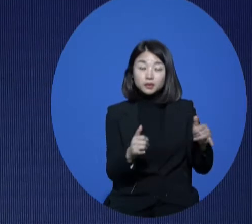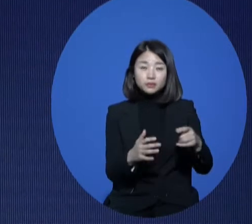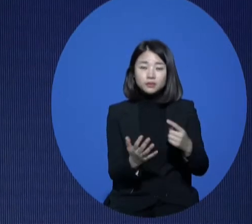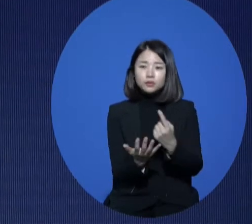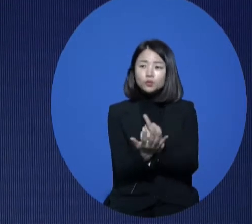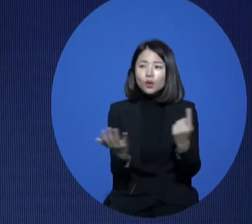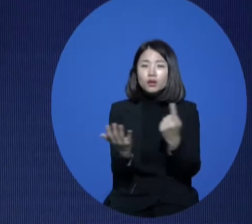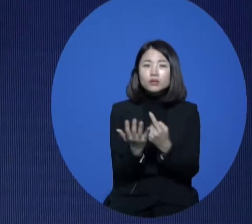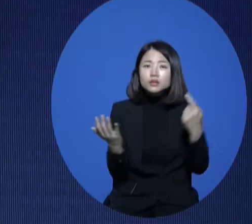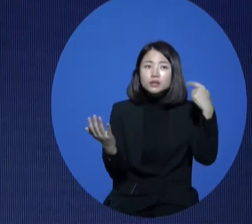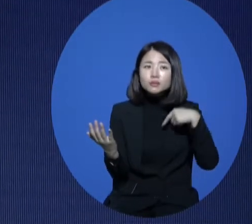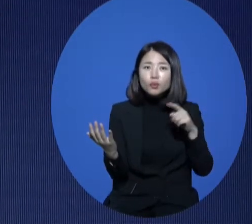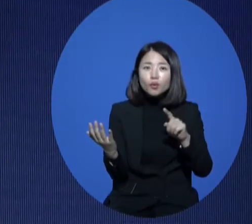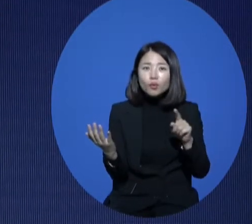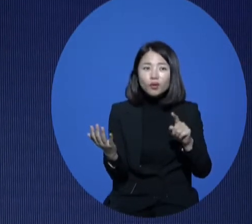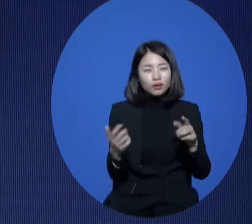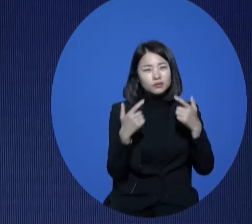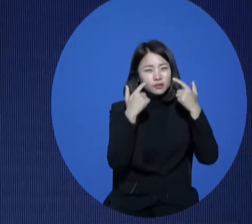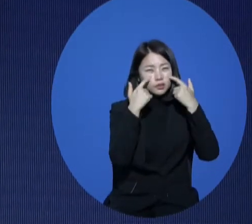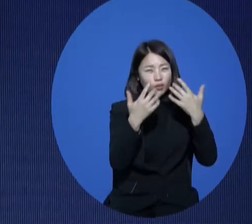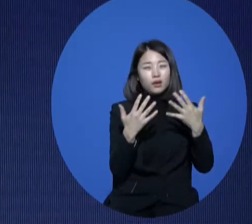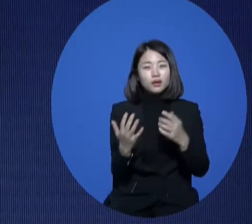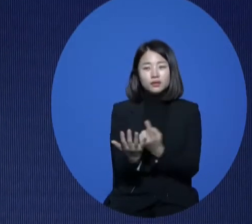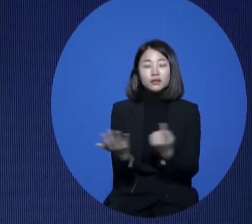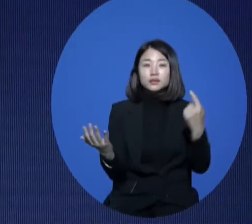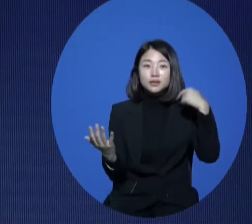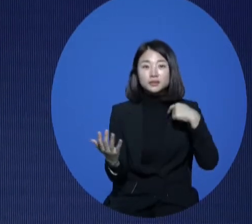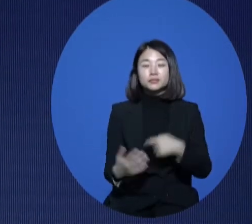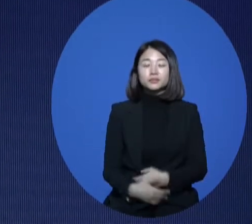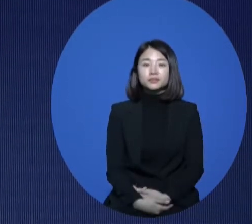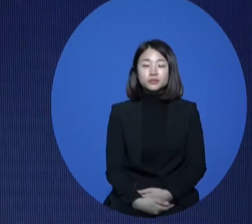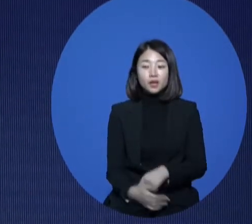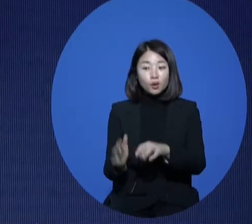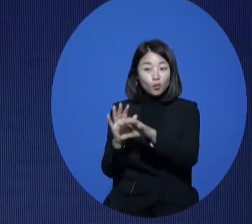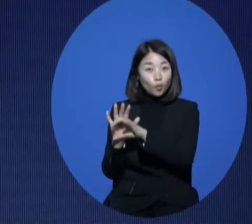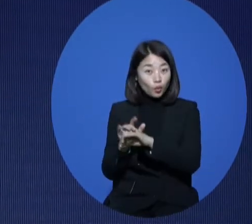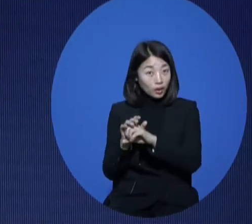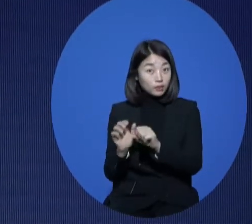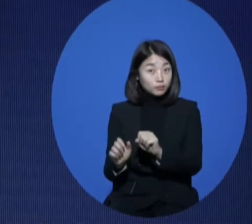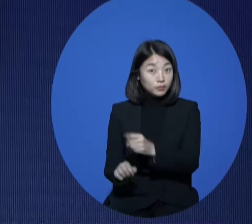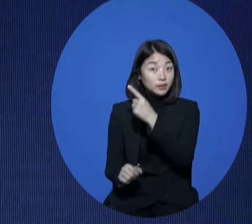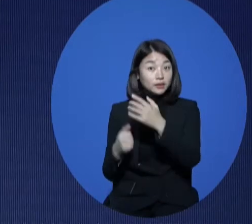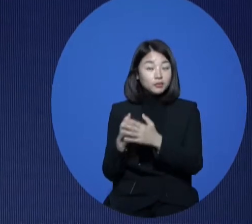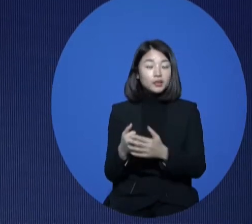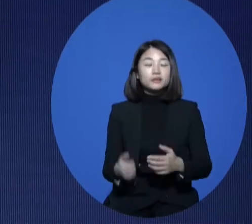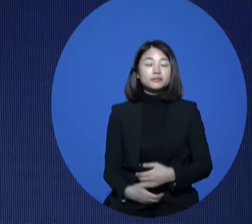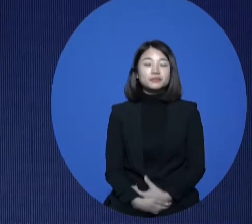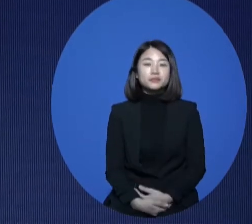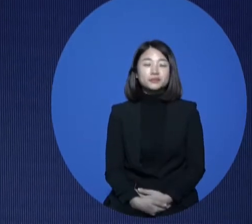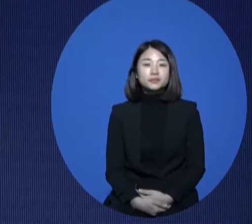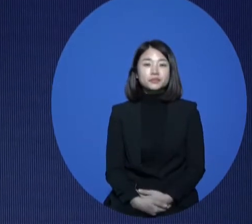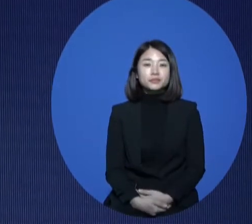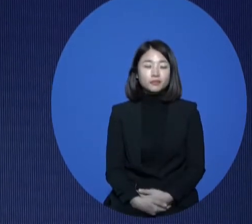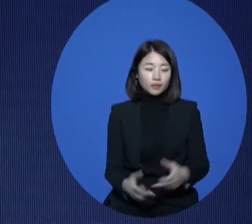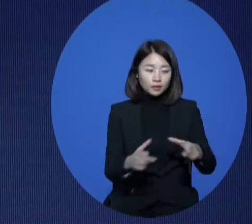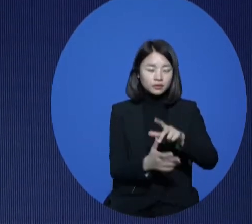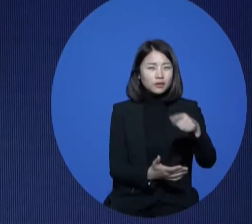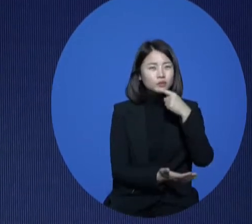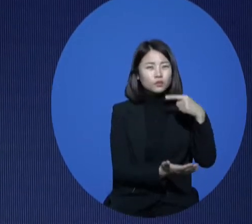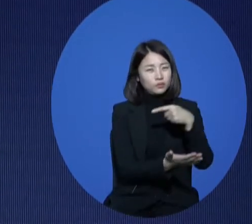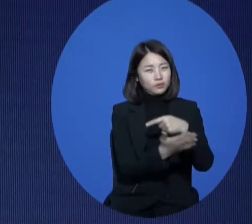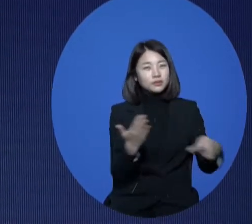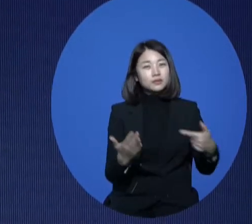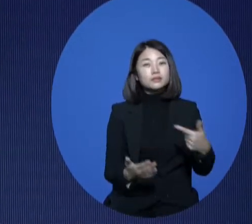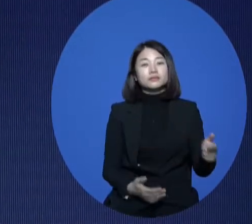소위 소외된 것이 더 확실하게 드러났고, 또 이 코로나로 인해서 그 엄청난 피해를 입은 것도